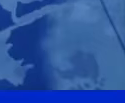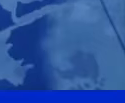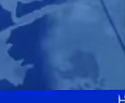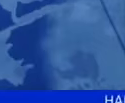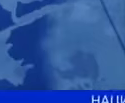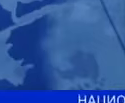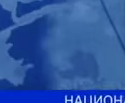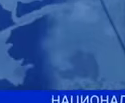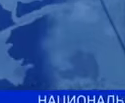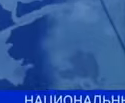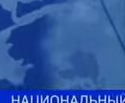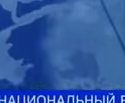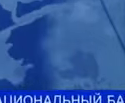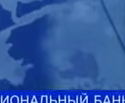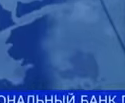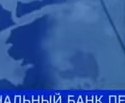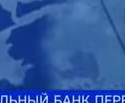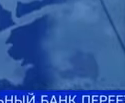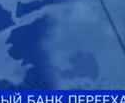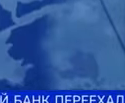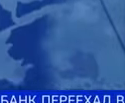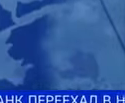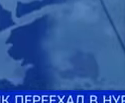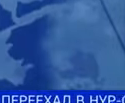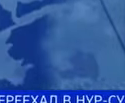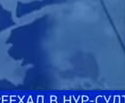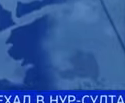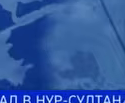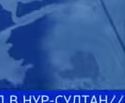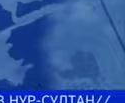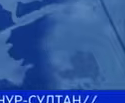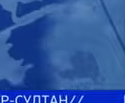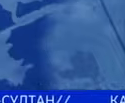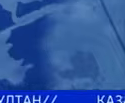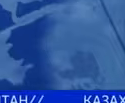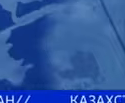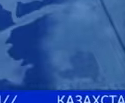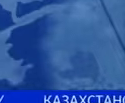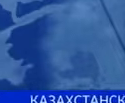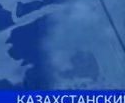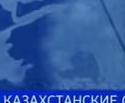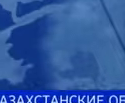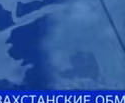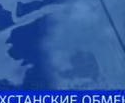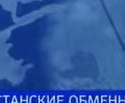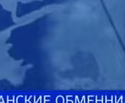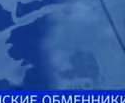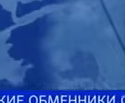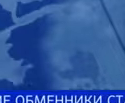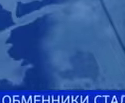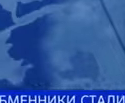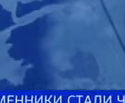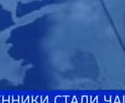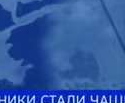Единое национальное тестирование завершится 1 июля. Такое решение принято Министерством образования и науки. Сегодня 8-й день ЕНТ.